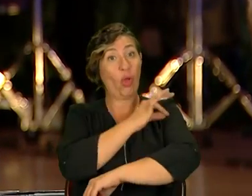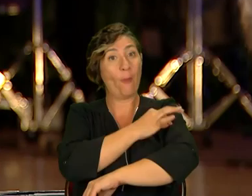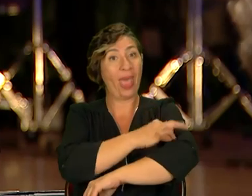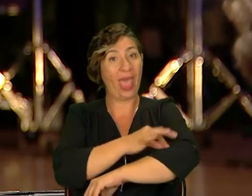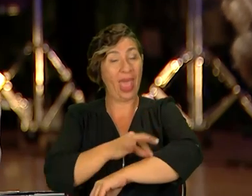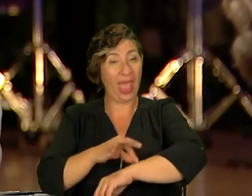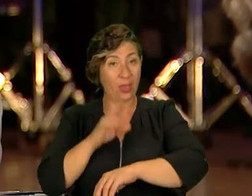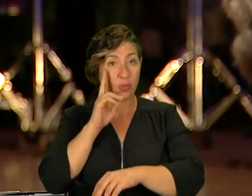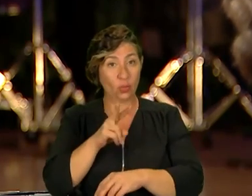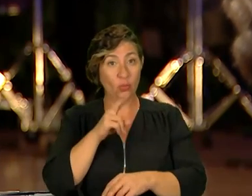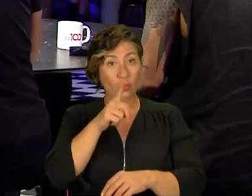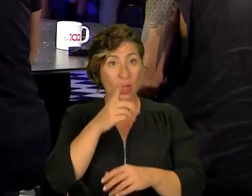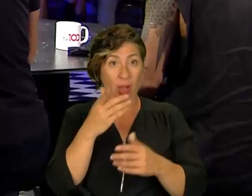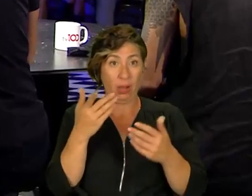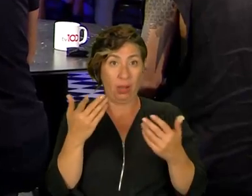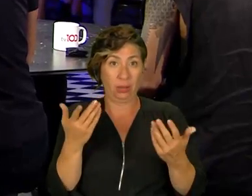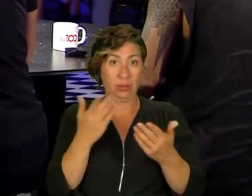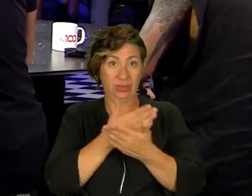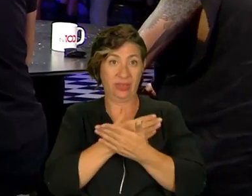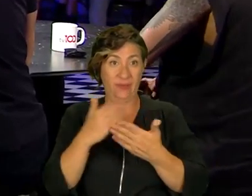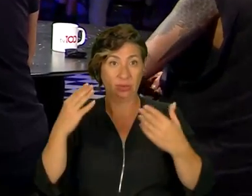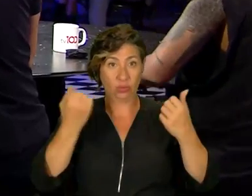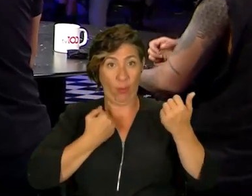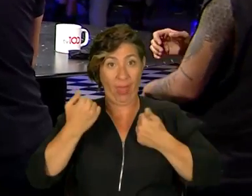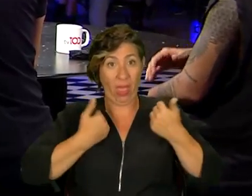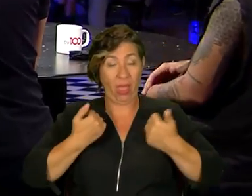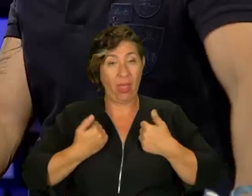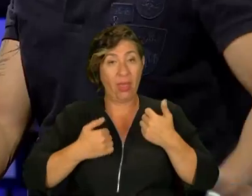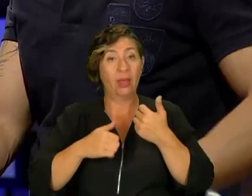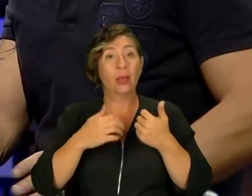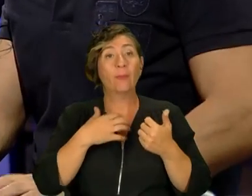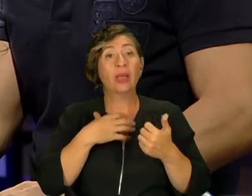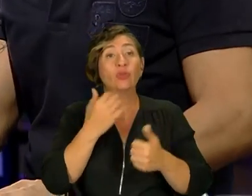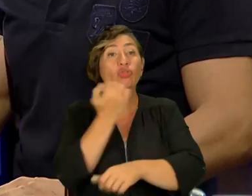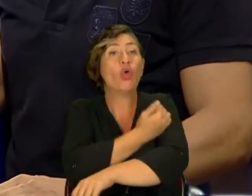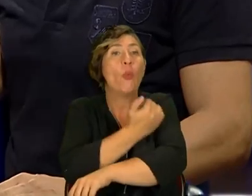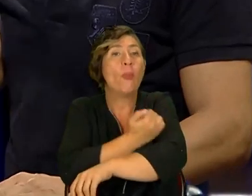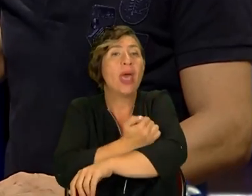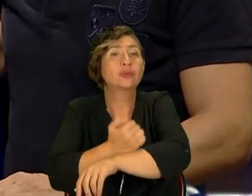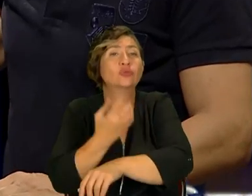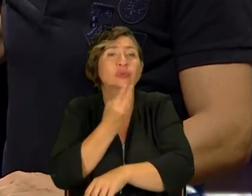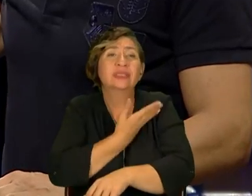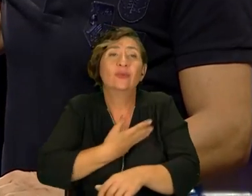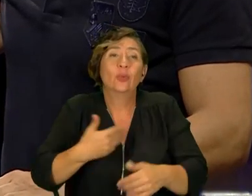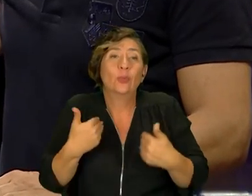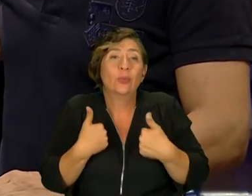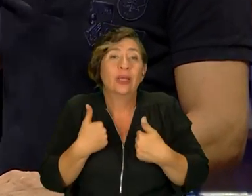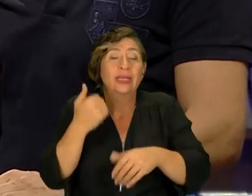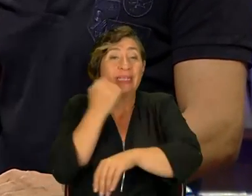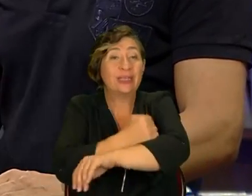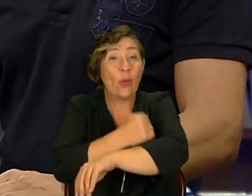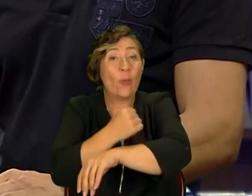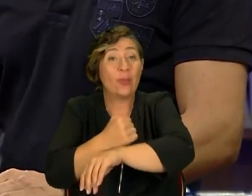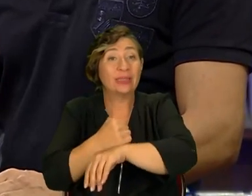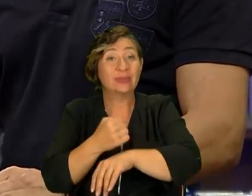dövmeler görüyorum. Bunu artık devam edecek misiniz onlara? Dövmeleri, ben dövme çok seviyorum. Yani dövme